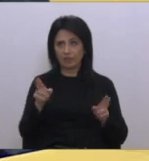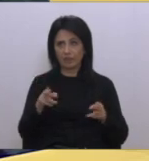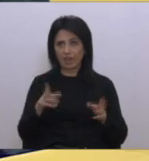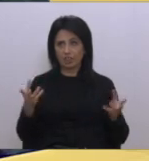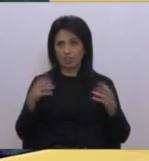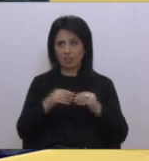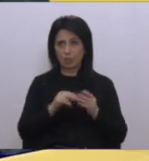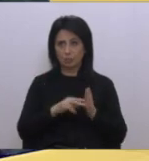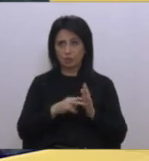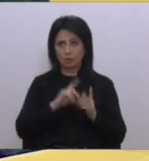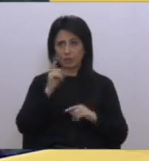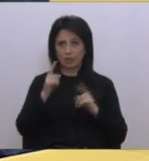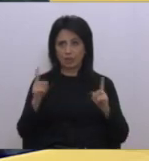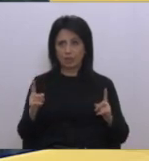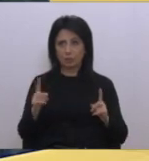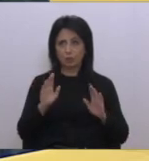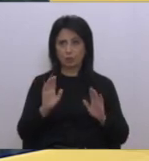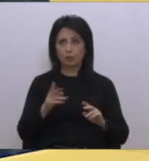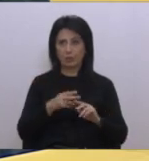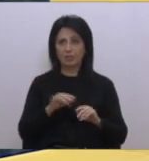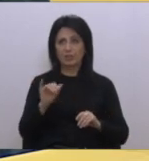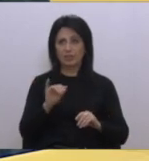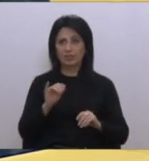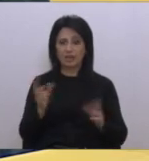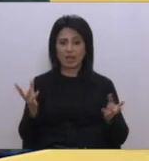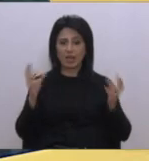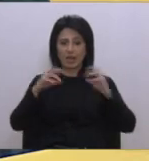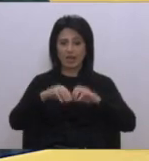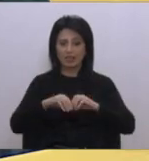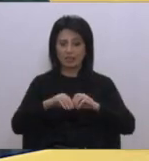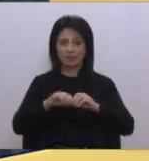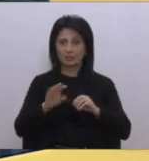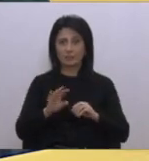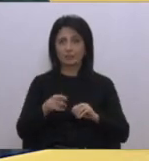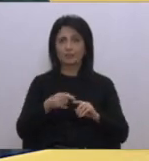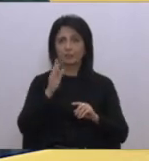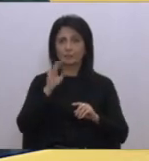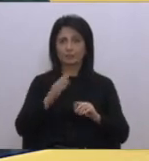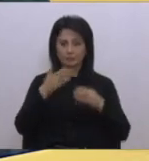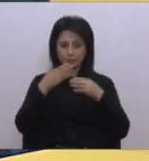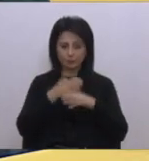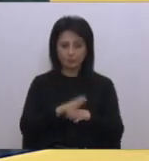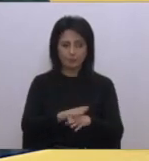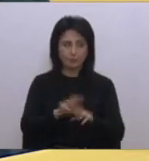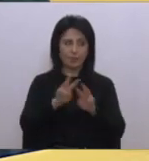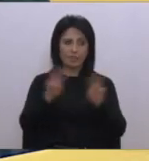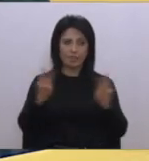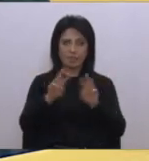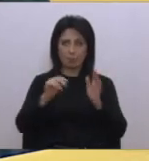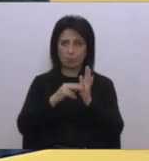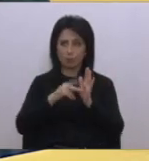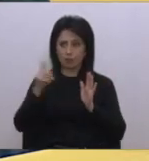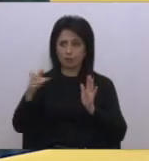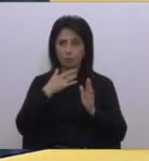ნაერთი ბიუჯეტი მთელი წლის განმავლობაში, ოღონდ ეს სადღაც ერთად კი არ არის აკუმულირებული. ეს იქნება გადანაწილებული სამინისტროების